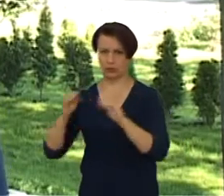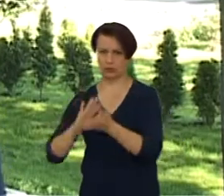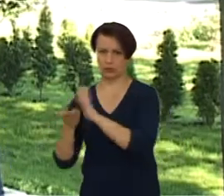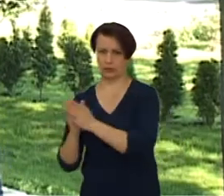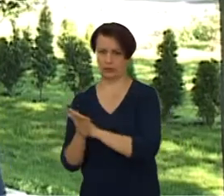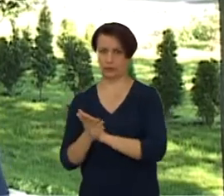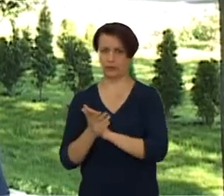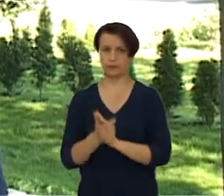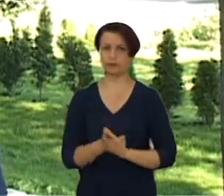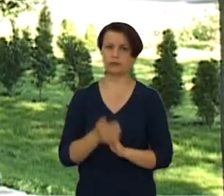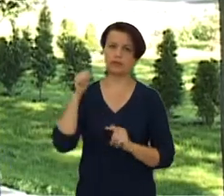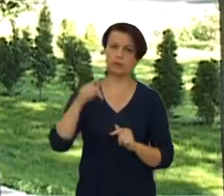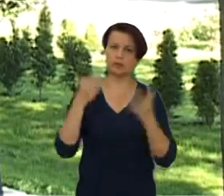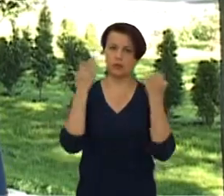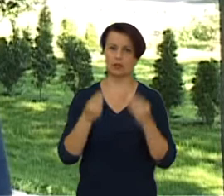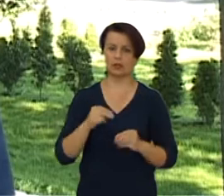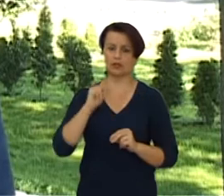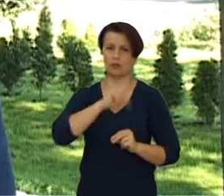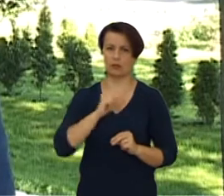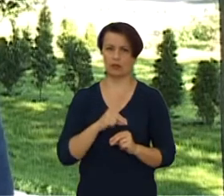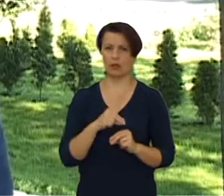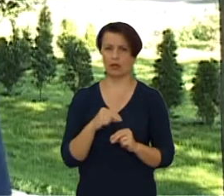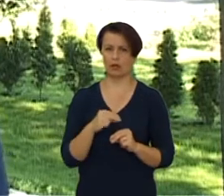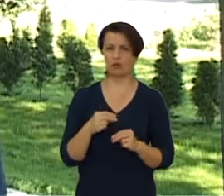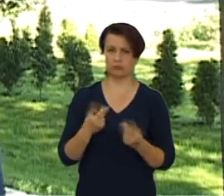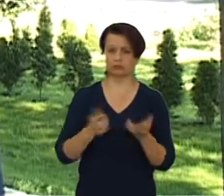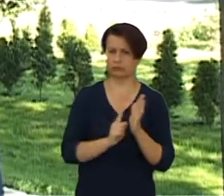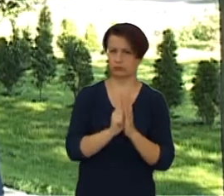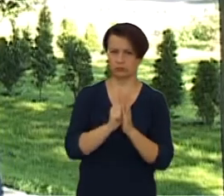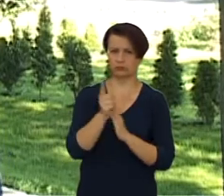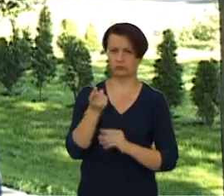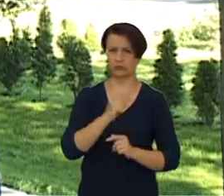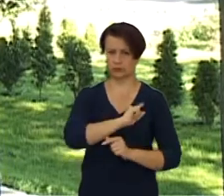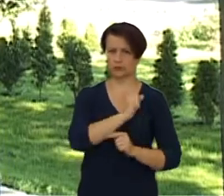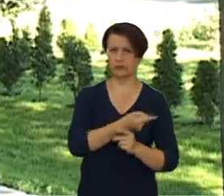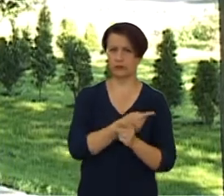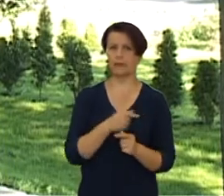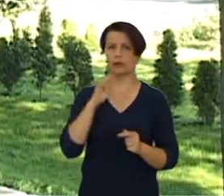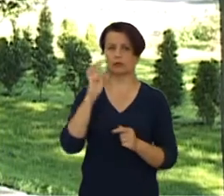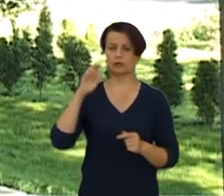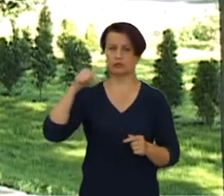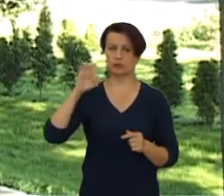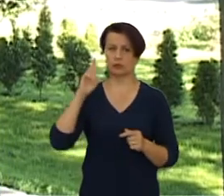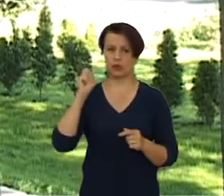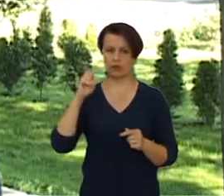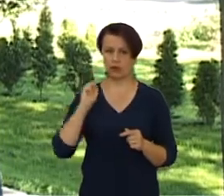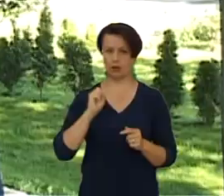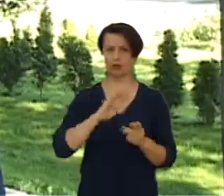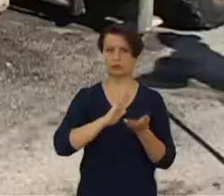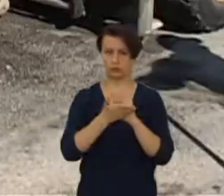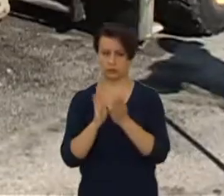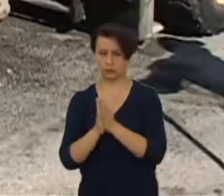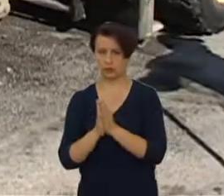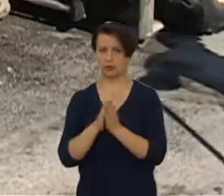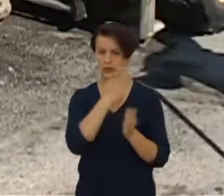duobių. Tai šiai dienai jau darbai įsibėgėjo, Truskavoj visos duobės